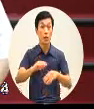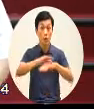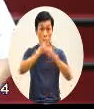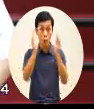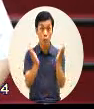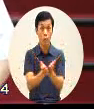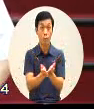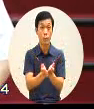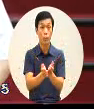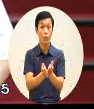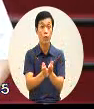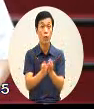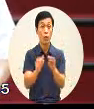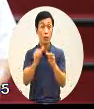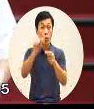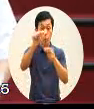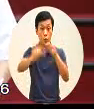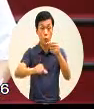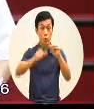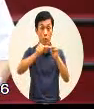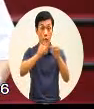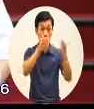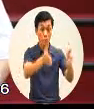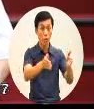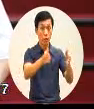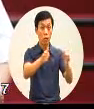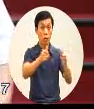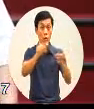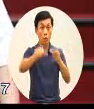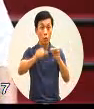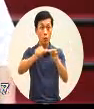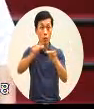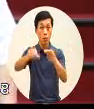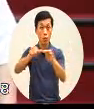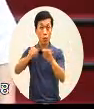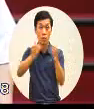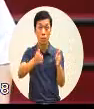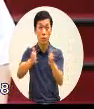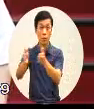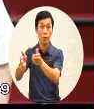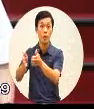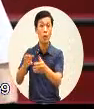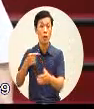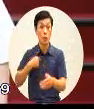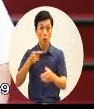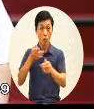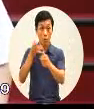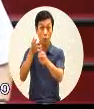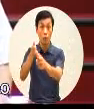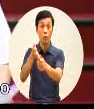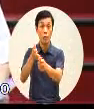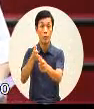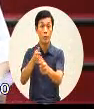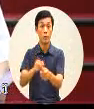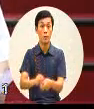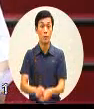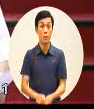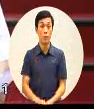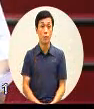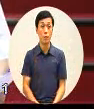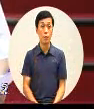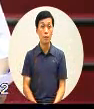是五年一起的哈。啊，那我先请教一下哈， 啊，因